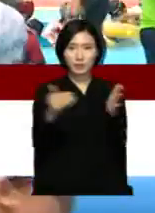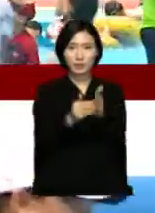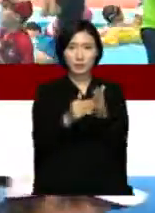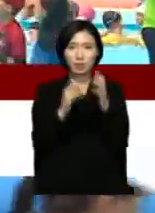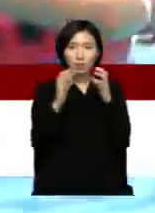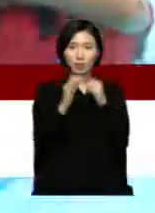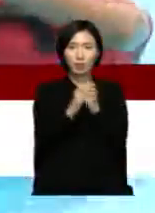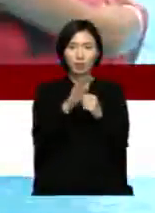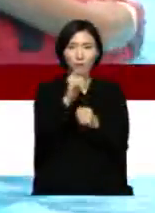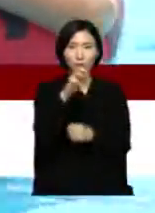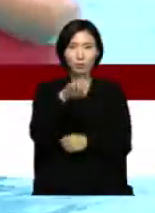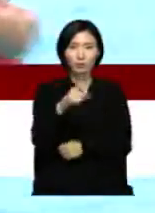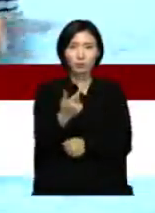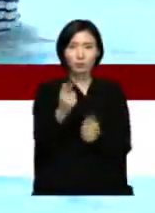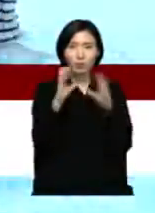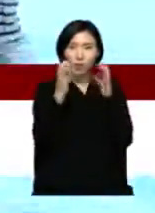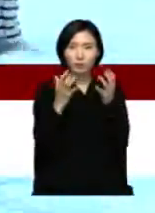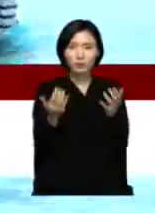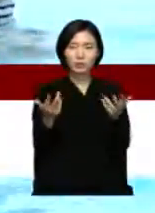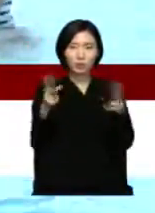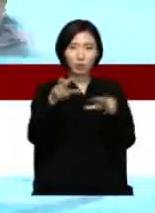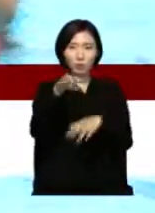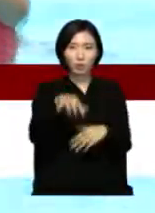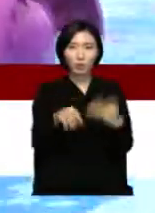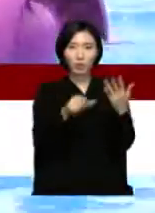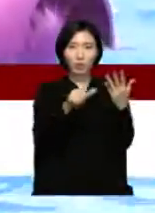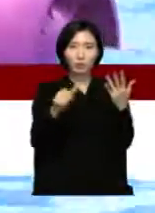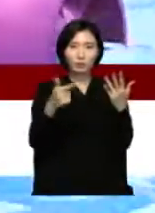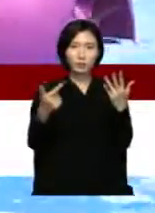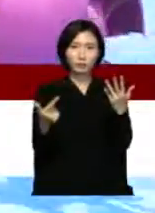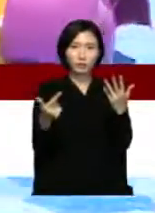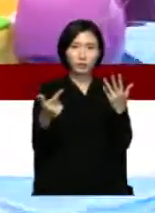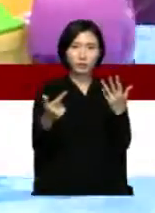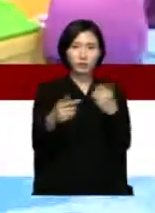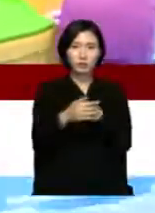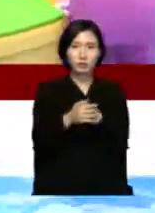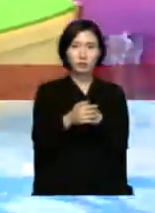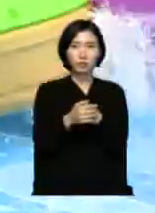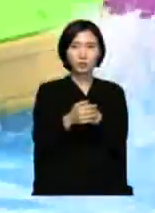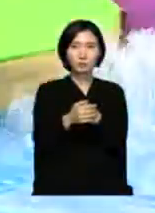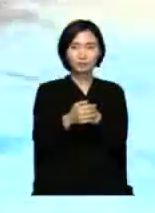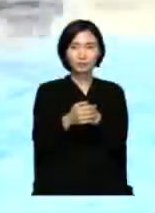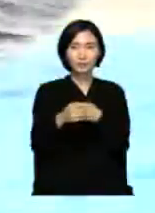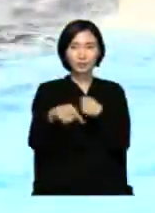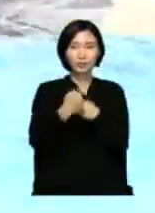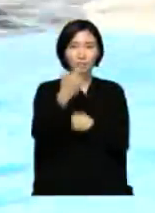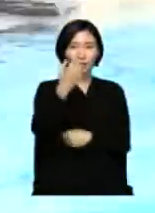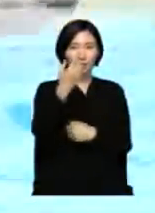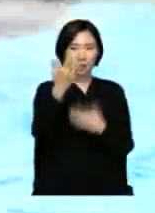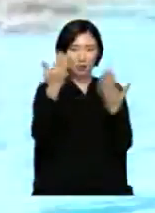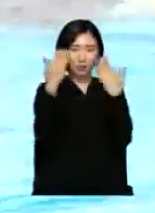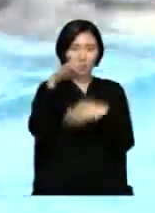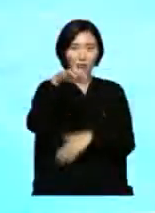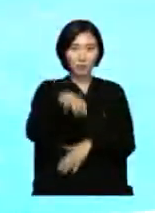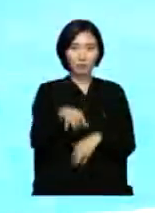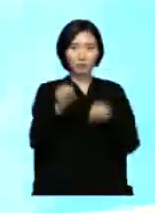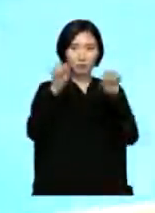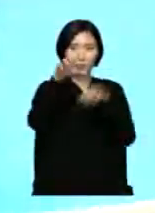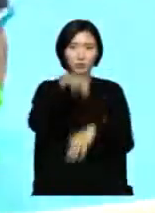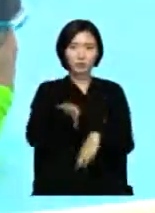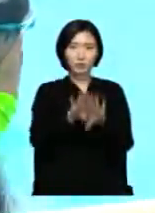공원에서 그리고 8월 5일과 6일은 숭덕초등학교 운동장에 워터슬라이드 풀장이 꾸며집니다